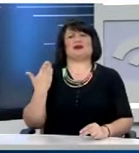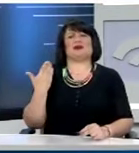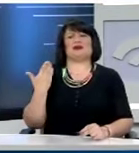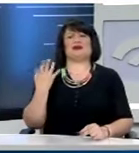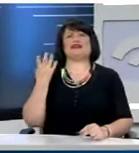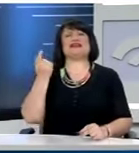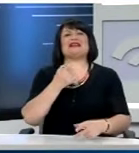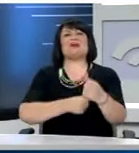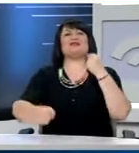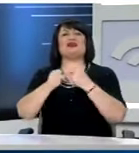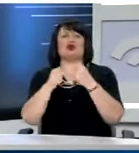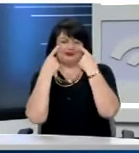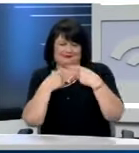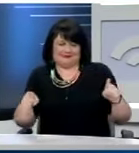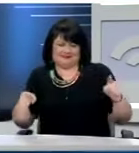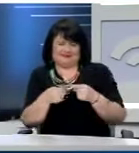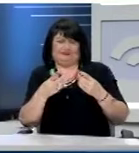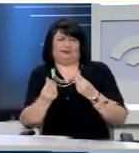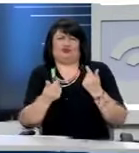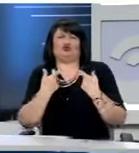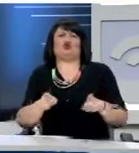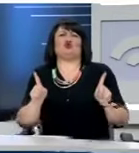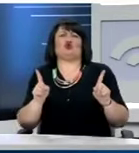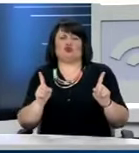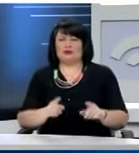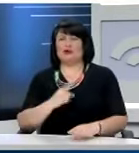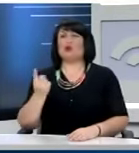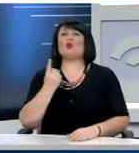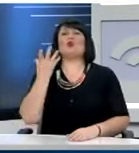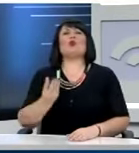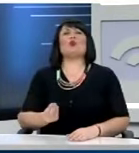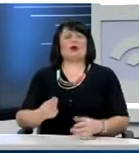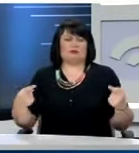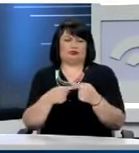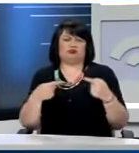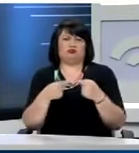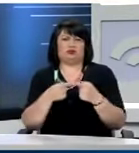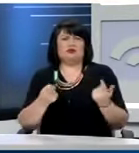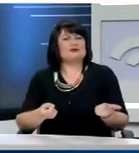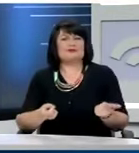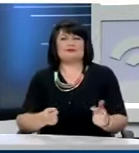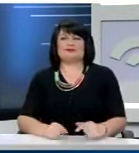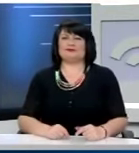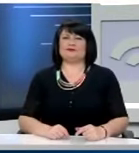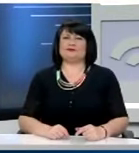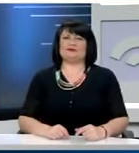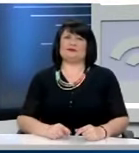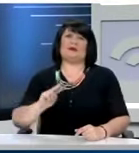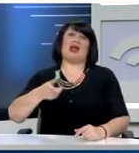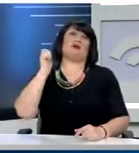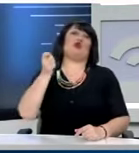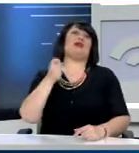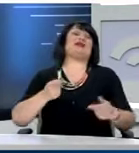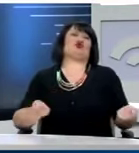προηγούμενα 4,5 χρόνια. Και συνήθως το πολιτικό κλίμα οξύνεται με πρωτοβουλία της